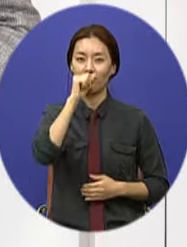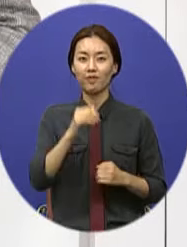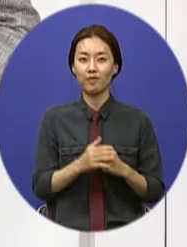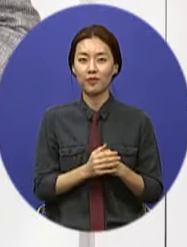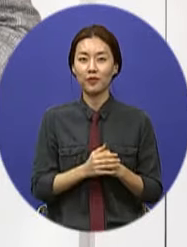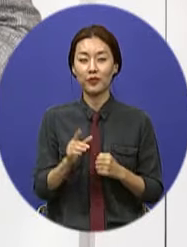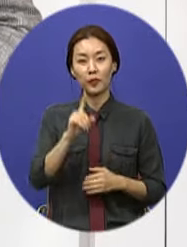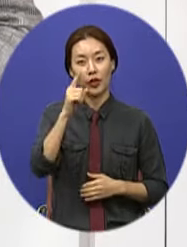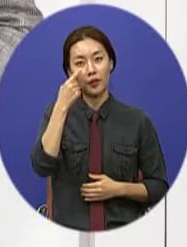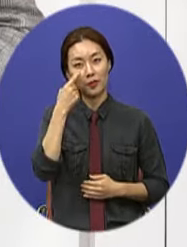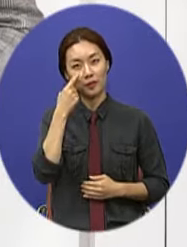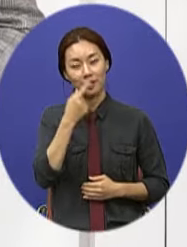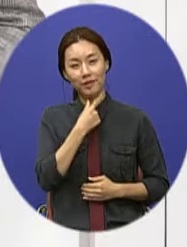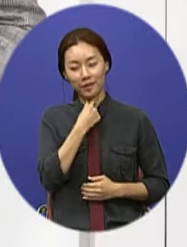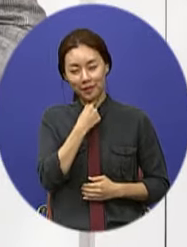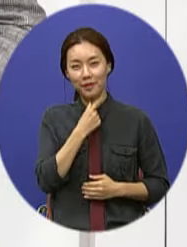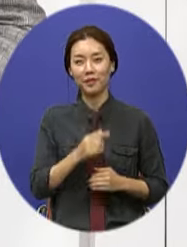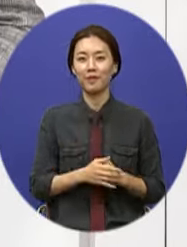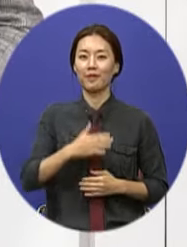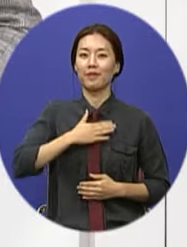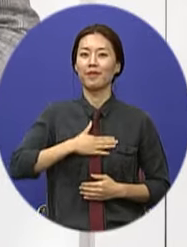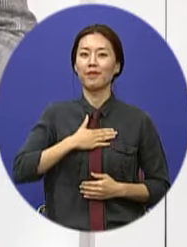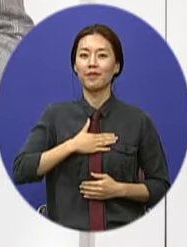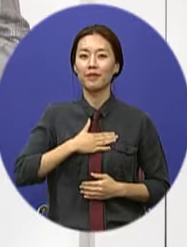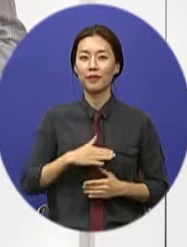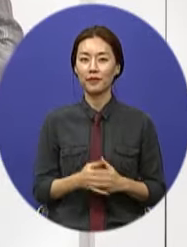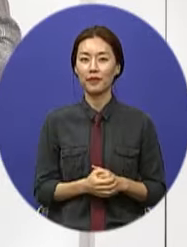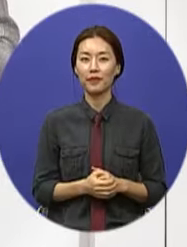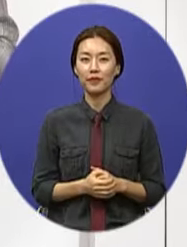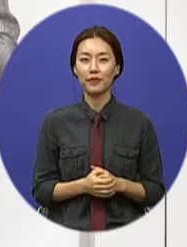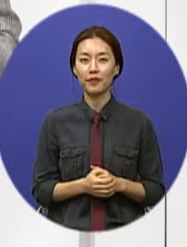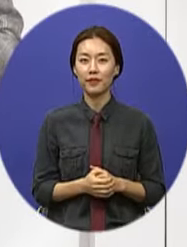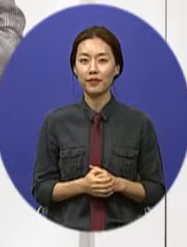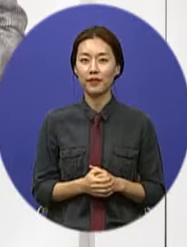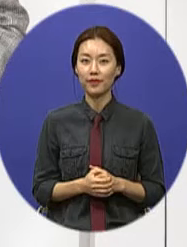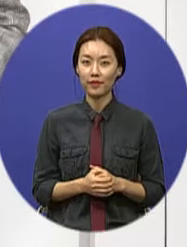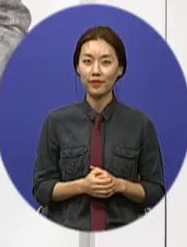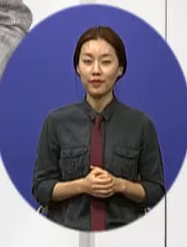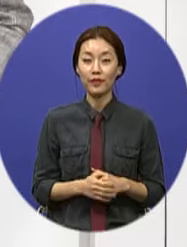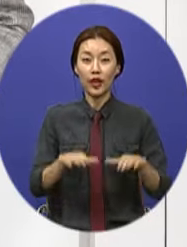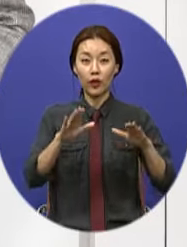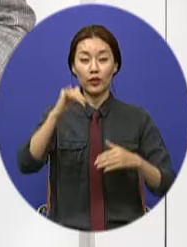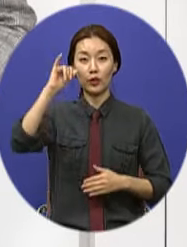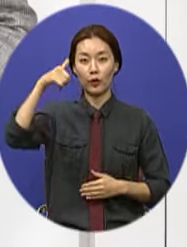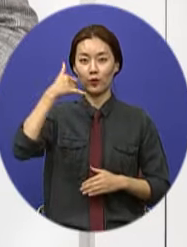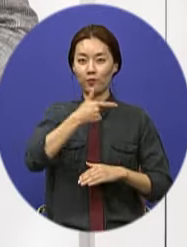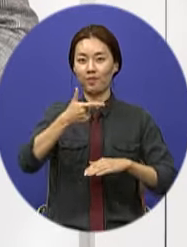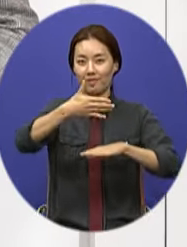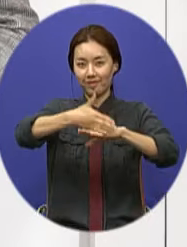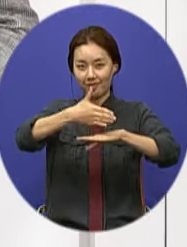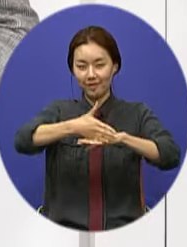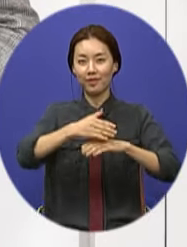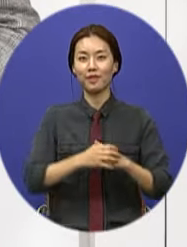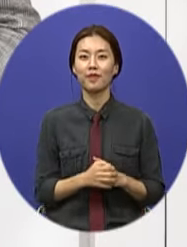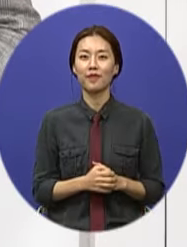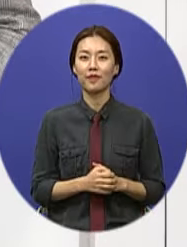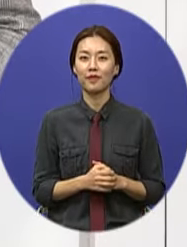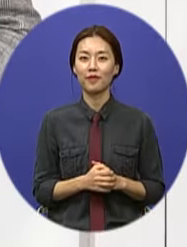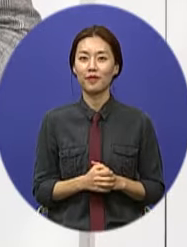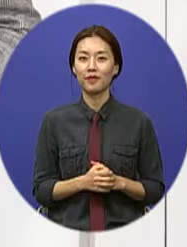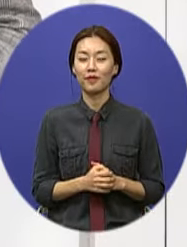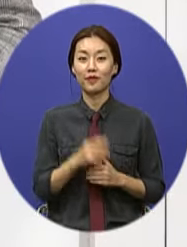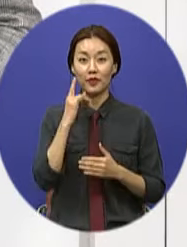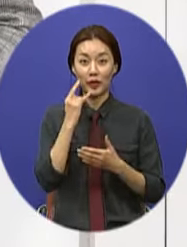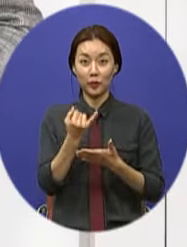예, 한번 불러보고 싶어서. 알겠습니다. 네. 예. 예. 자, 한번 보이자마. 네, 오늘 전화 주셔서 감사드리고요. 예,